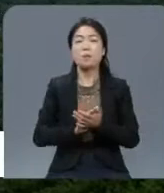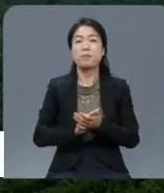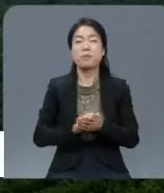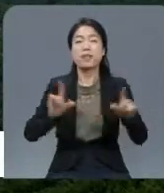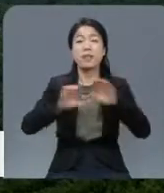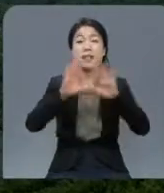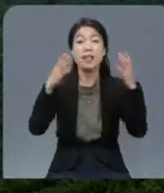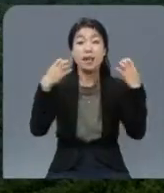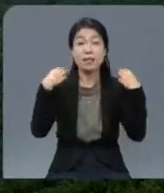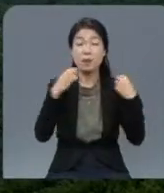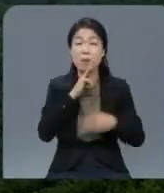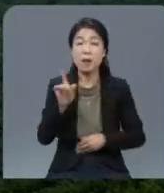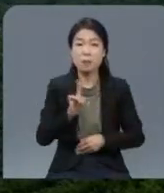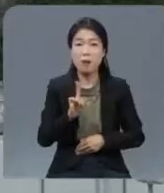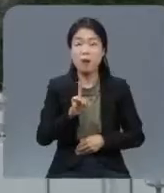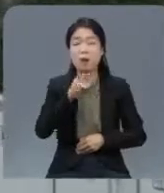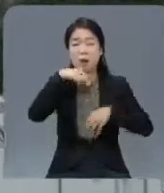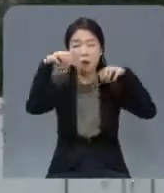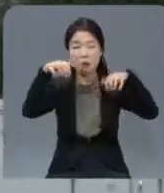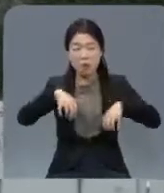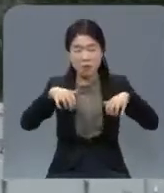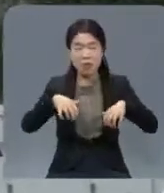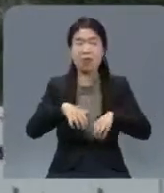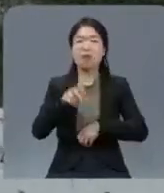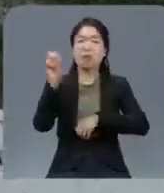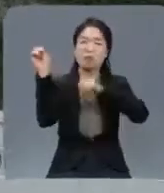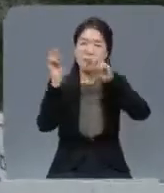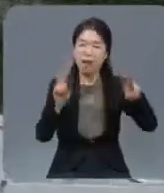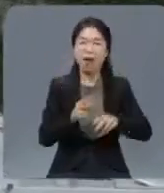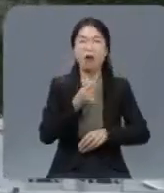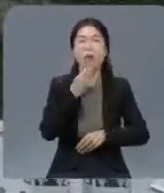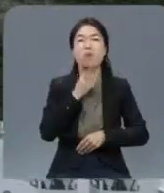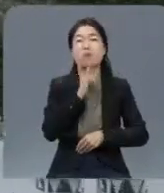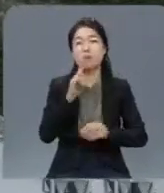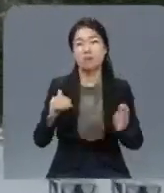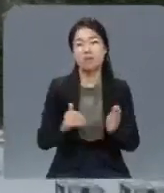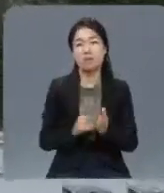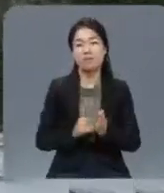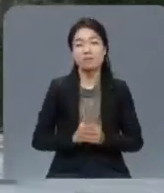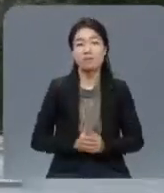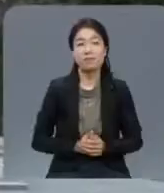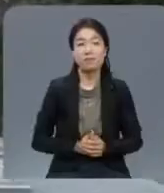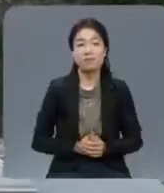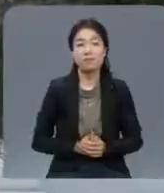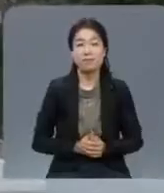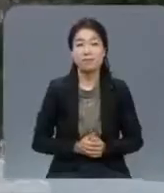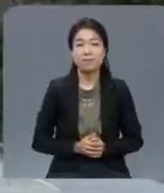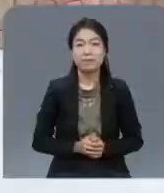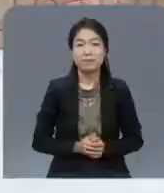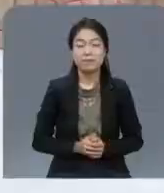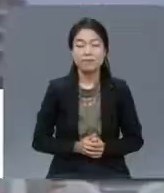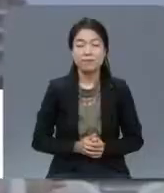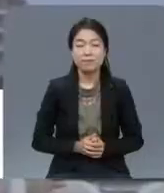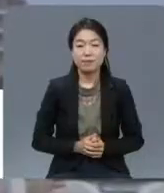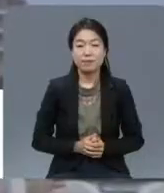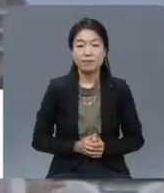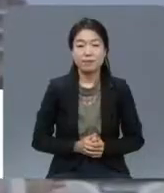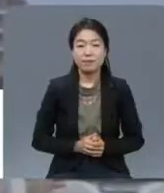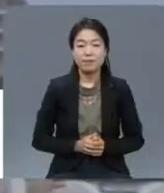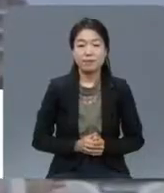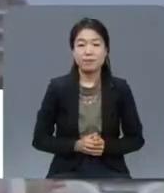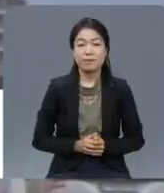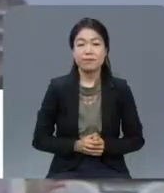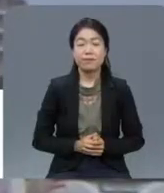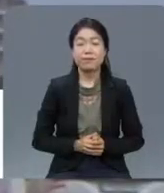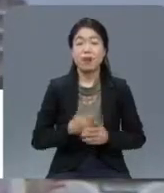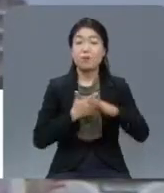기상청은 비나 낙뢰 등은 없을 것이라고 예보했습니다. 지금까지 고흥 우주발사 전망대에서 KBS 뉴스 김호입니다. 네,